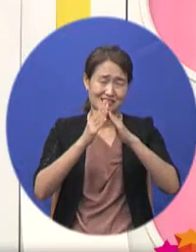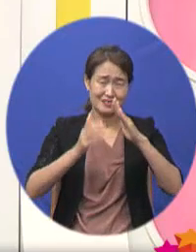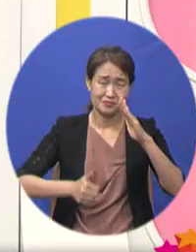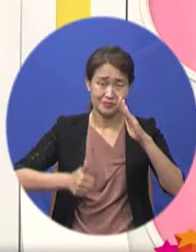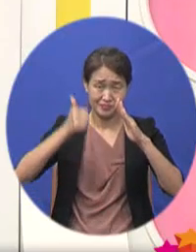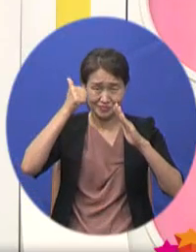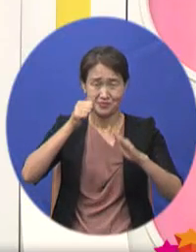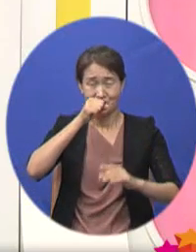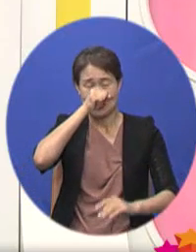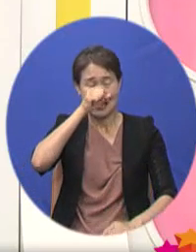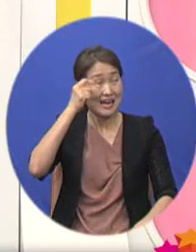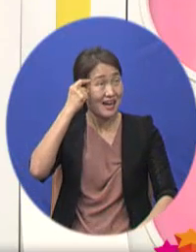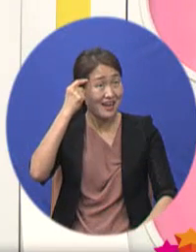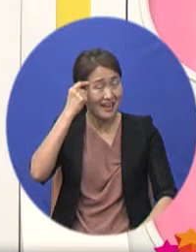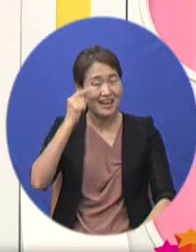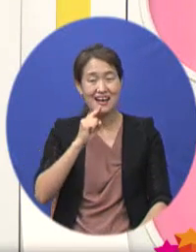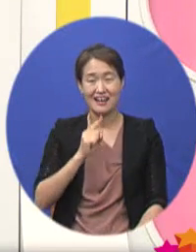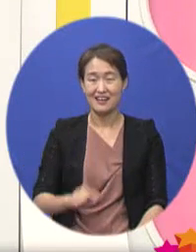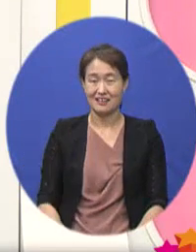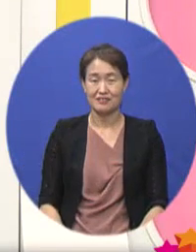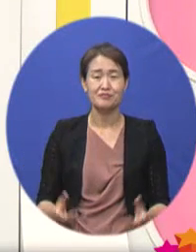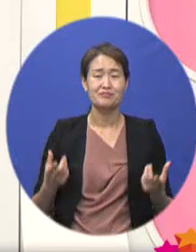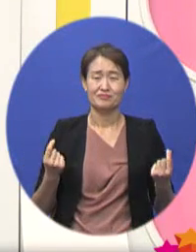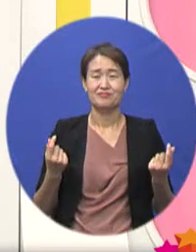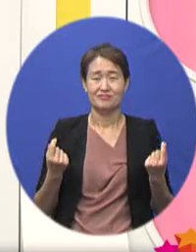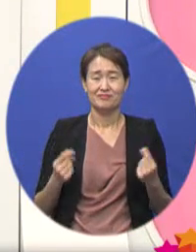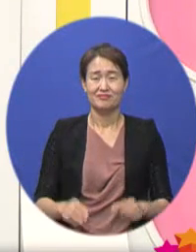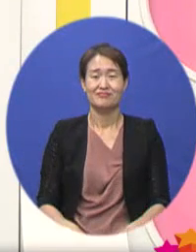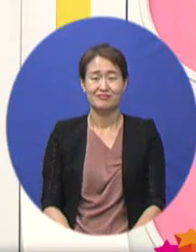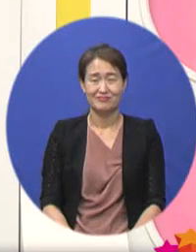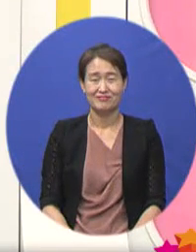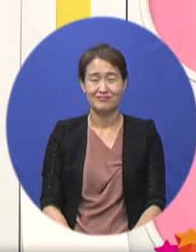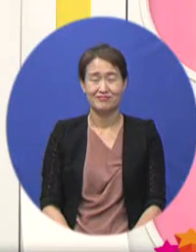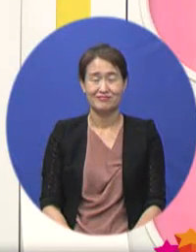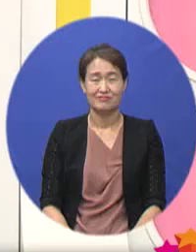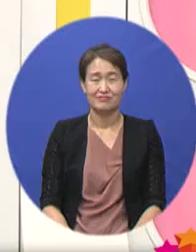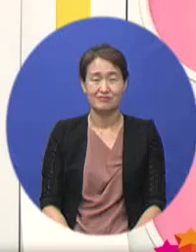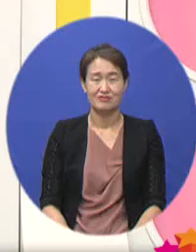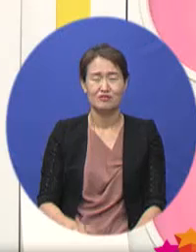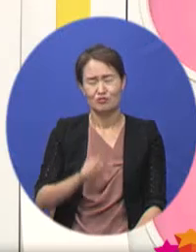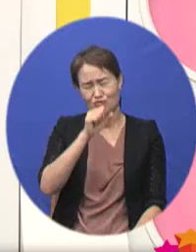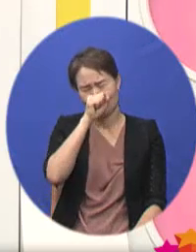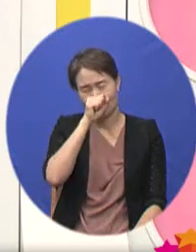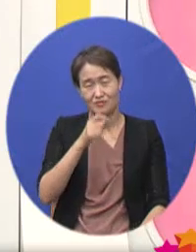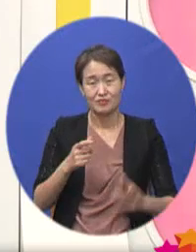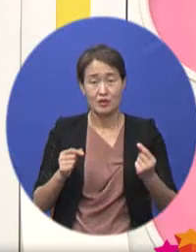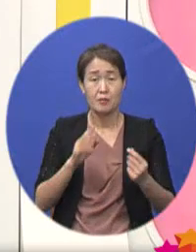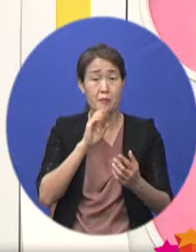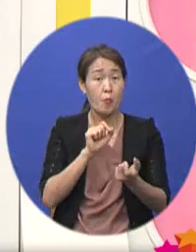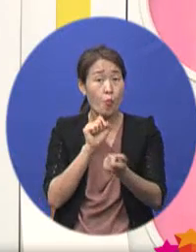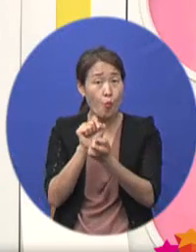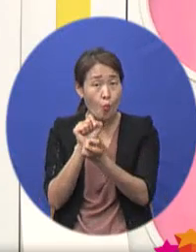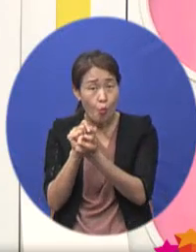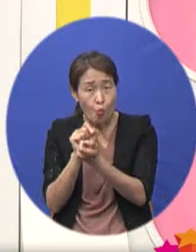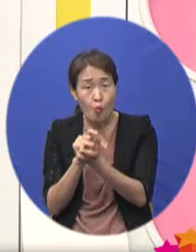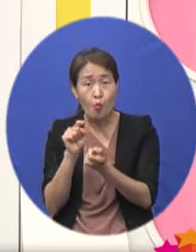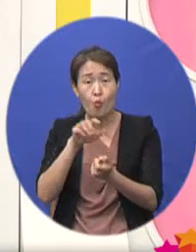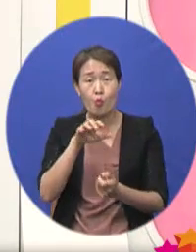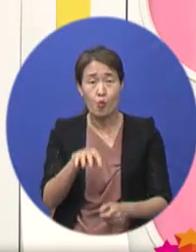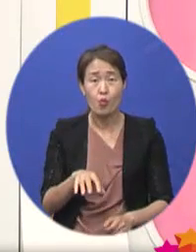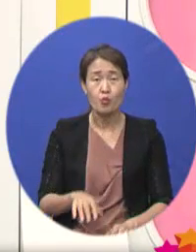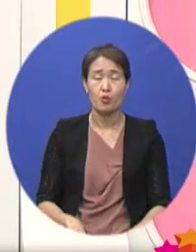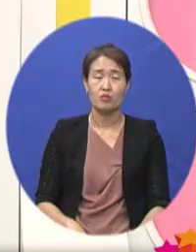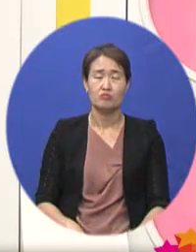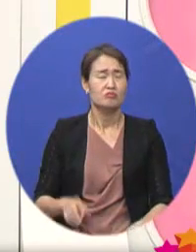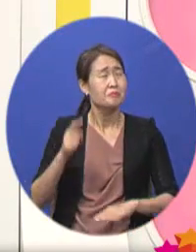제일 피서겠다 싶고. 아, 예. 정답이십니다. 네, 뭐 좋은 점 있는 것 같아요. 네, 그럼요. 가까운 건데. 네. 예, 이게